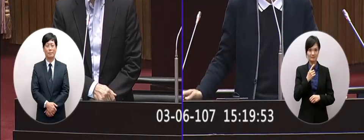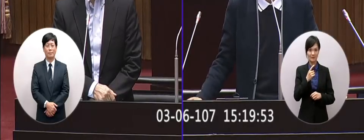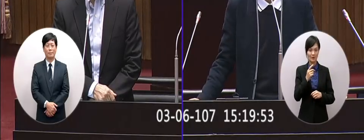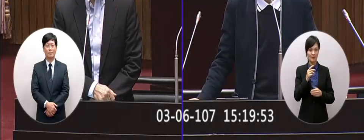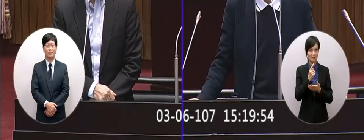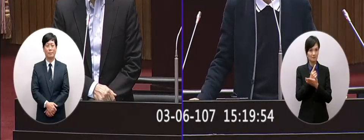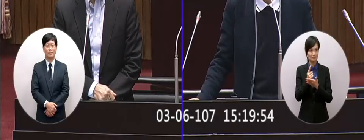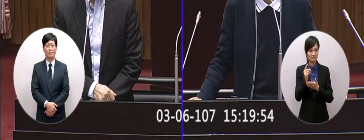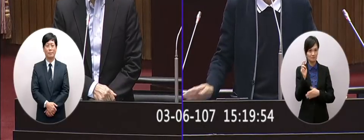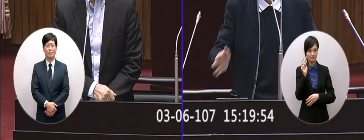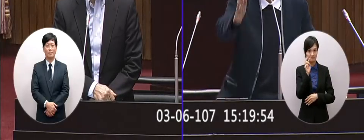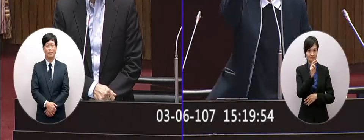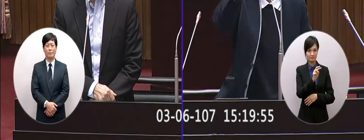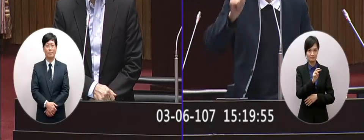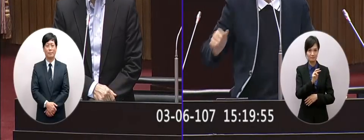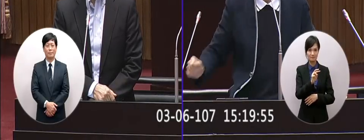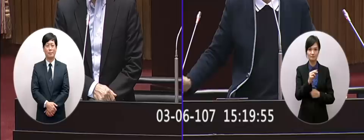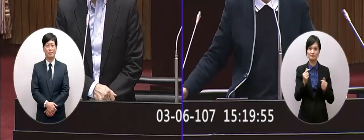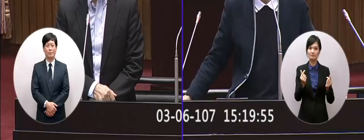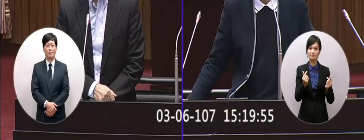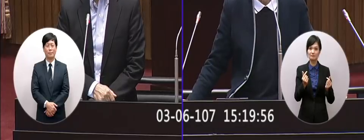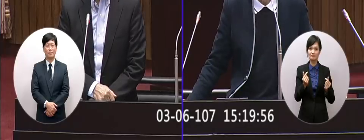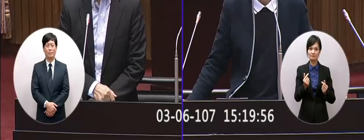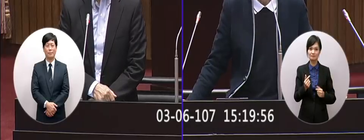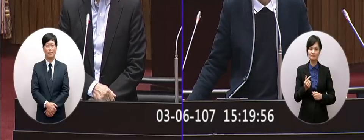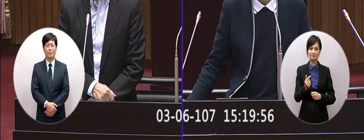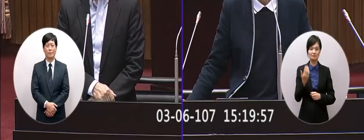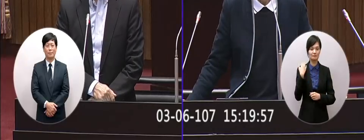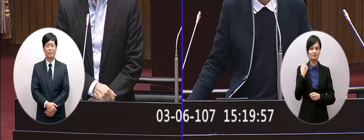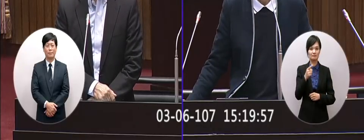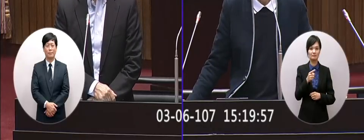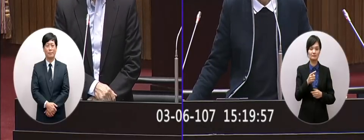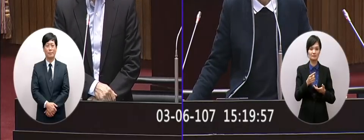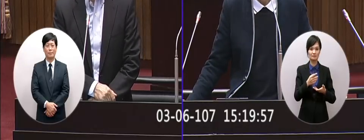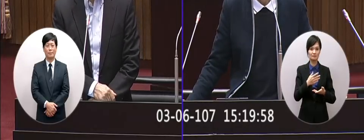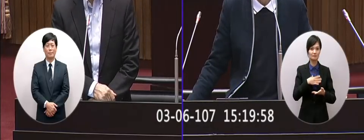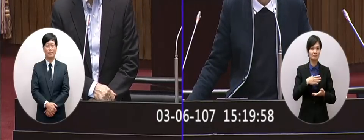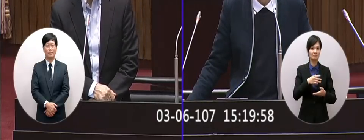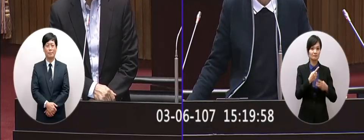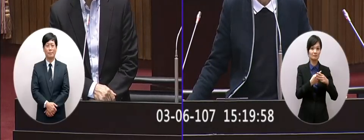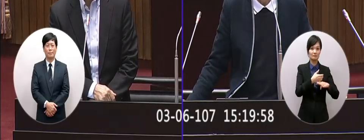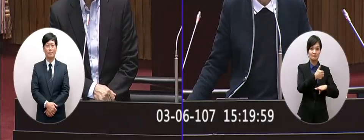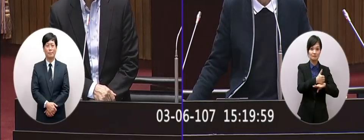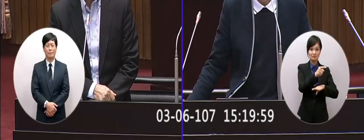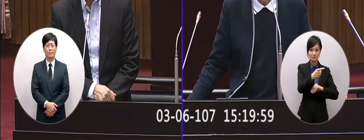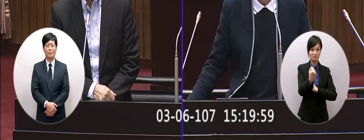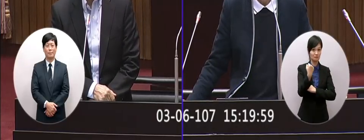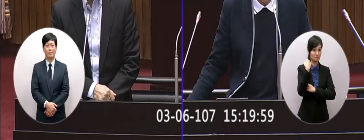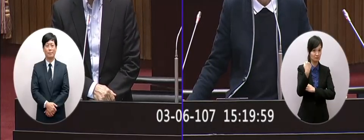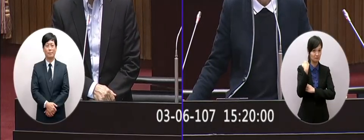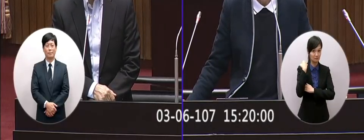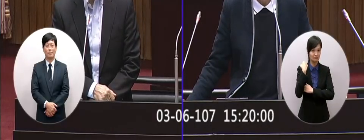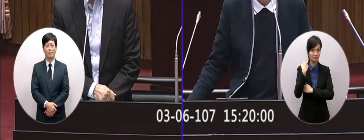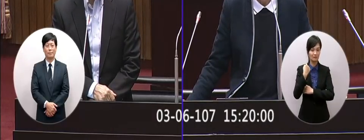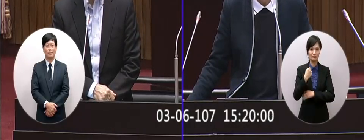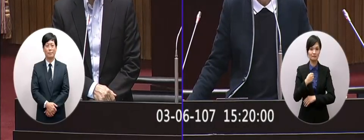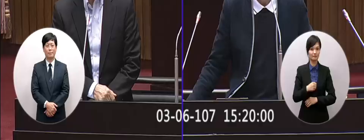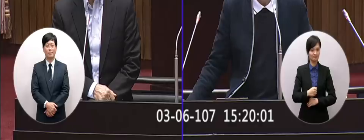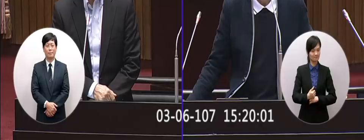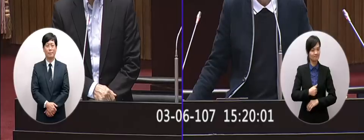到，嗰样个同埋我肯定唔讲啊，啊注意，唔咧努力，困难